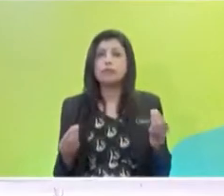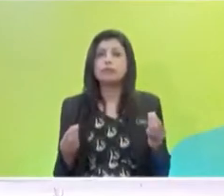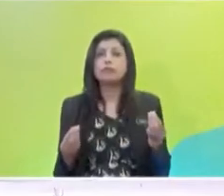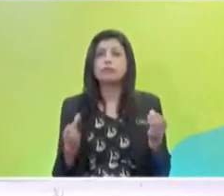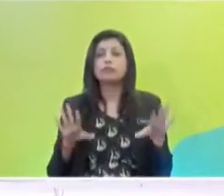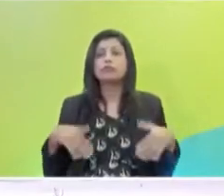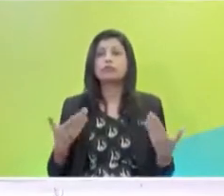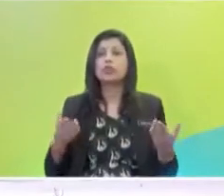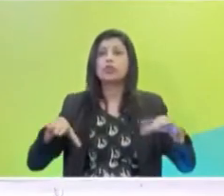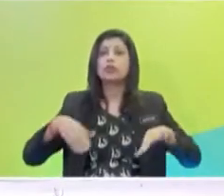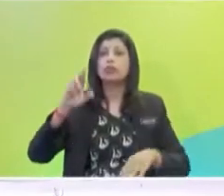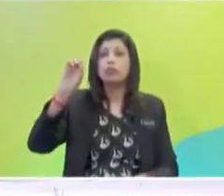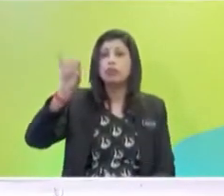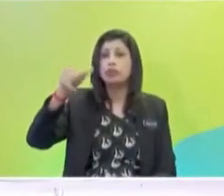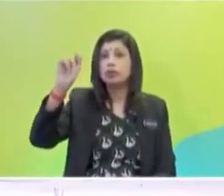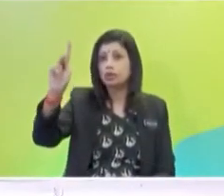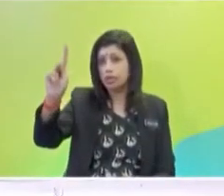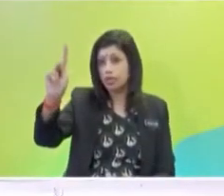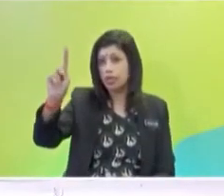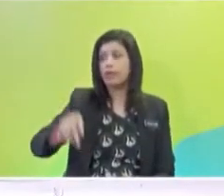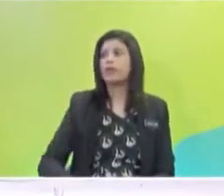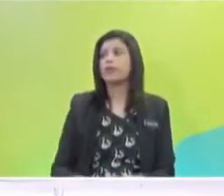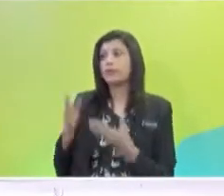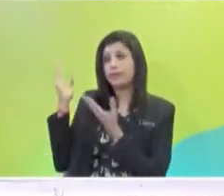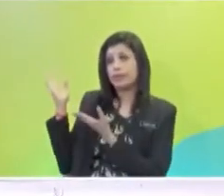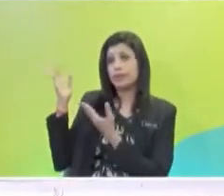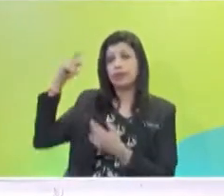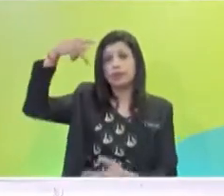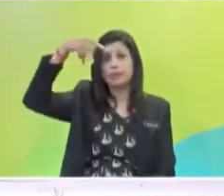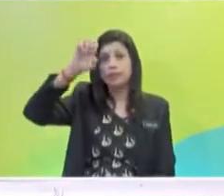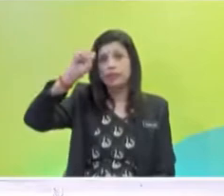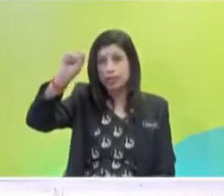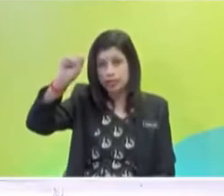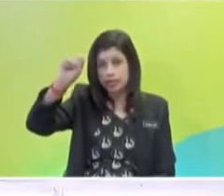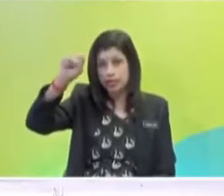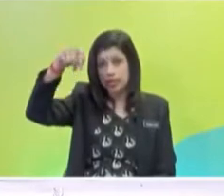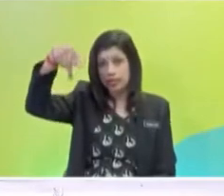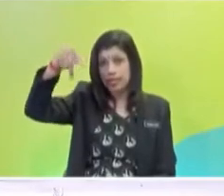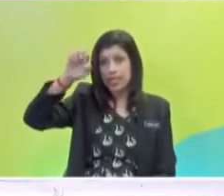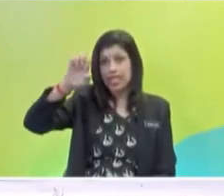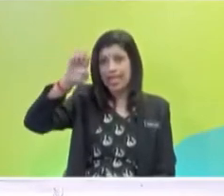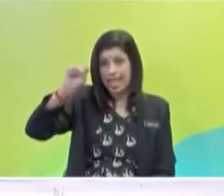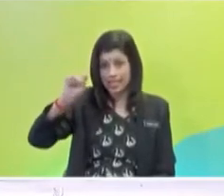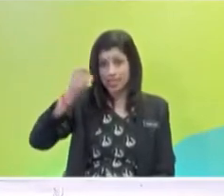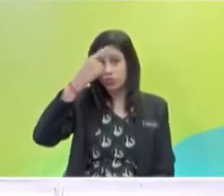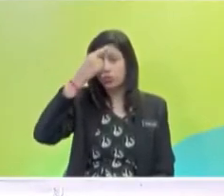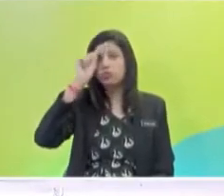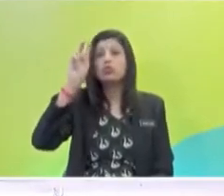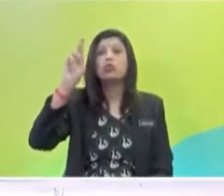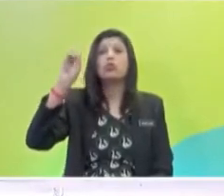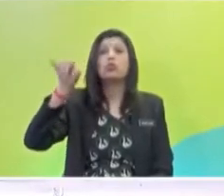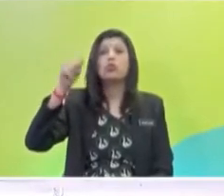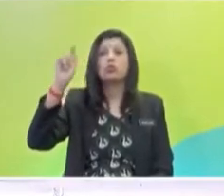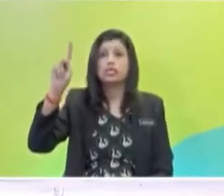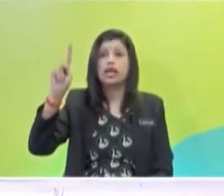paste rojak buah. Ah, okey okey cikgu. Kalau rajin bolehlah buat, tapi agak sukar. Jadi cara nak mudah, kita beli je yang dah